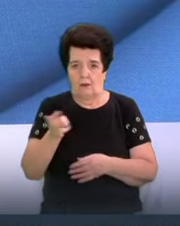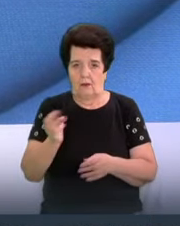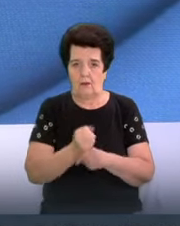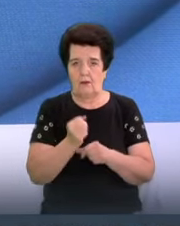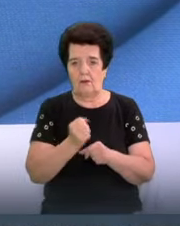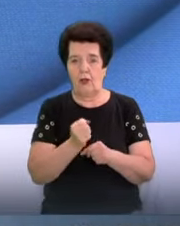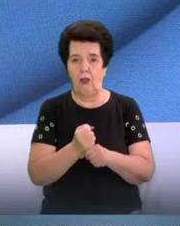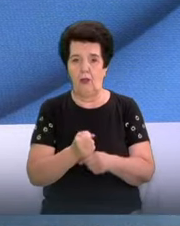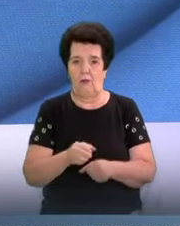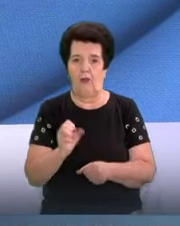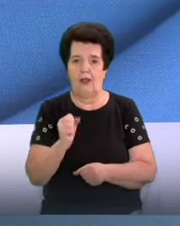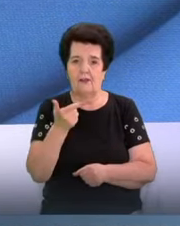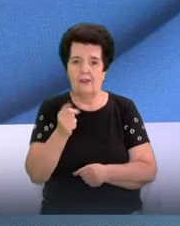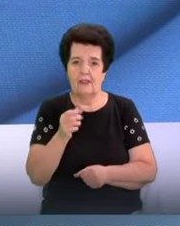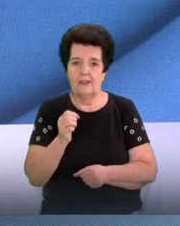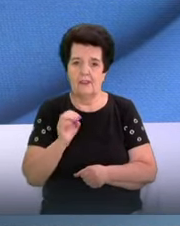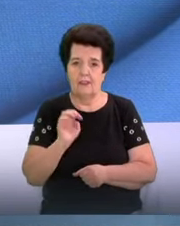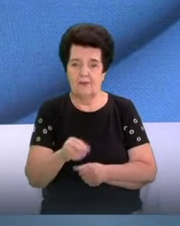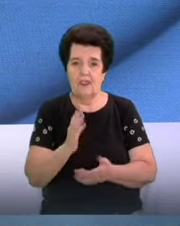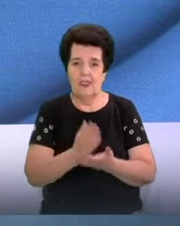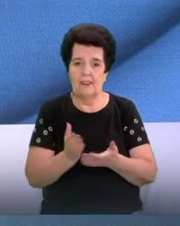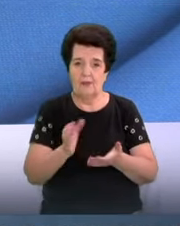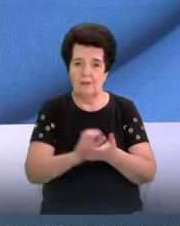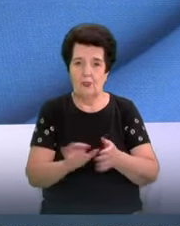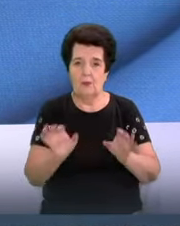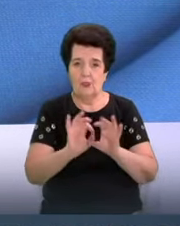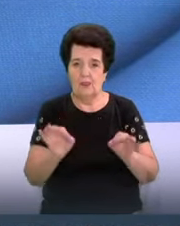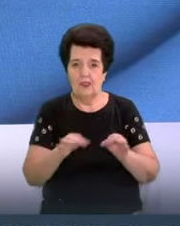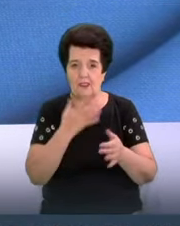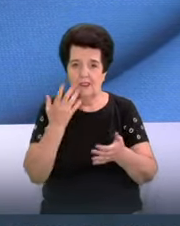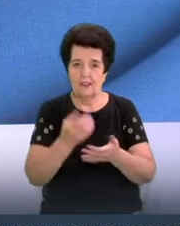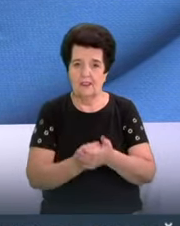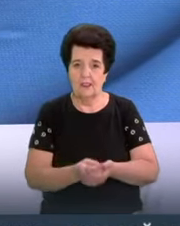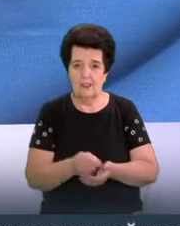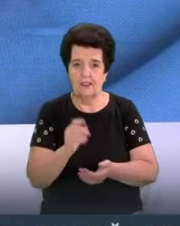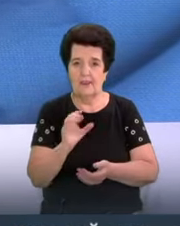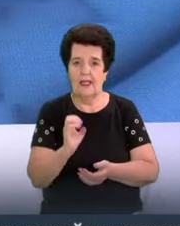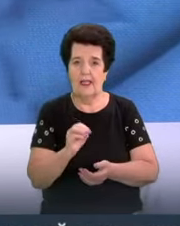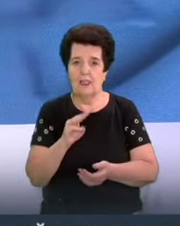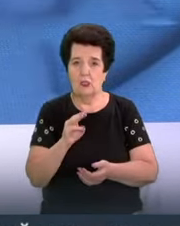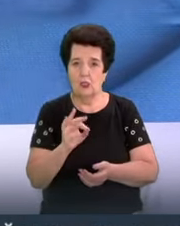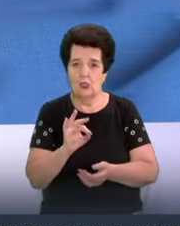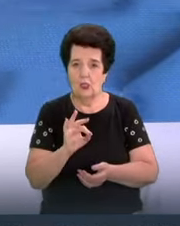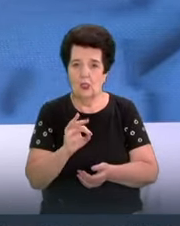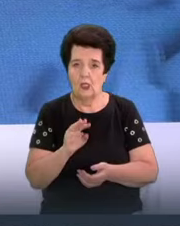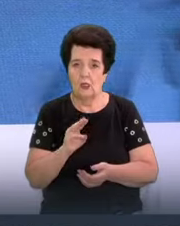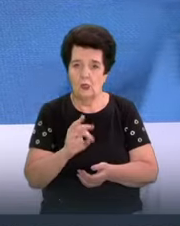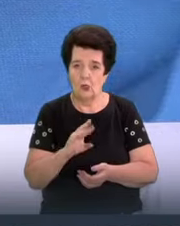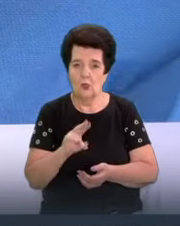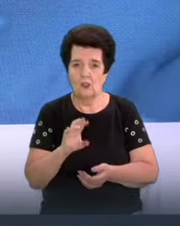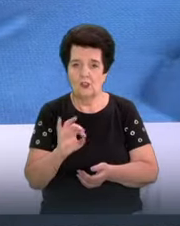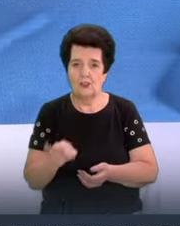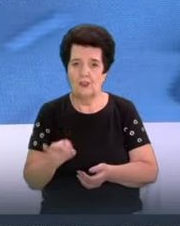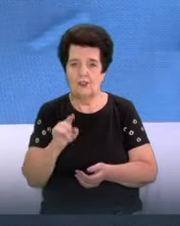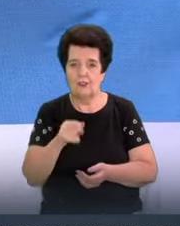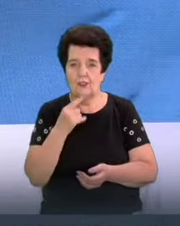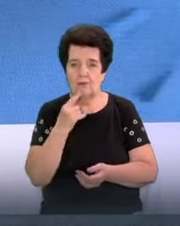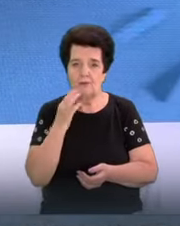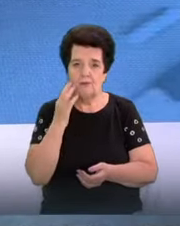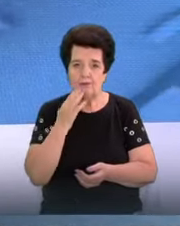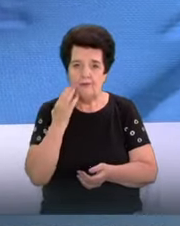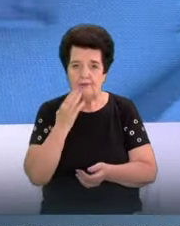și Cecenia. Este cunoscut pentru explicațiile sale despre etimologie și limba română. De Republica Moldova